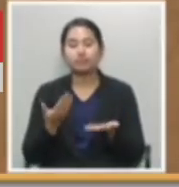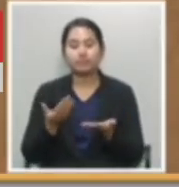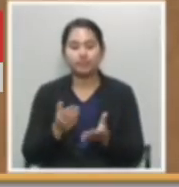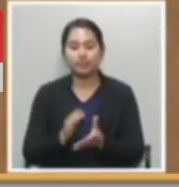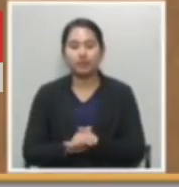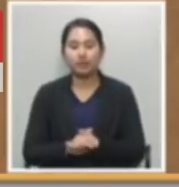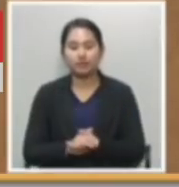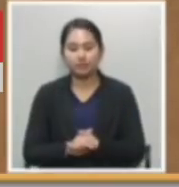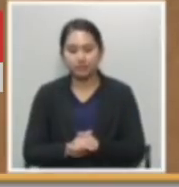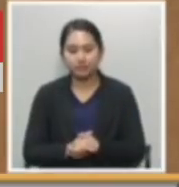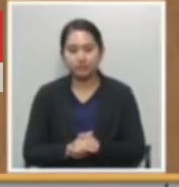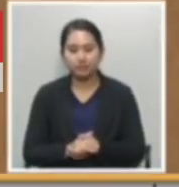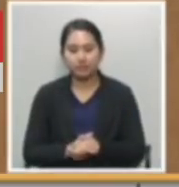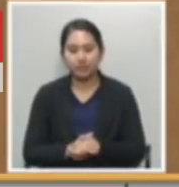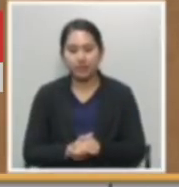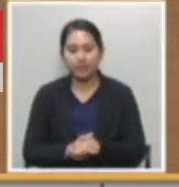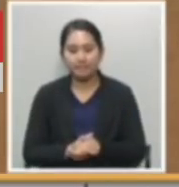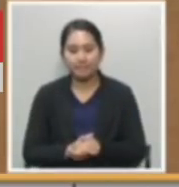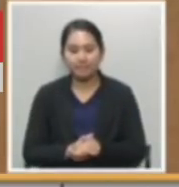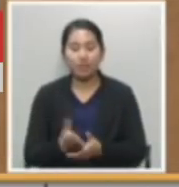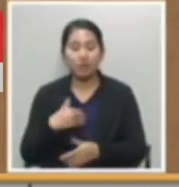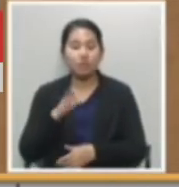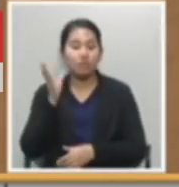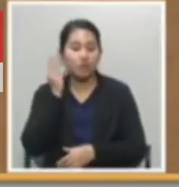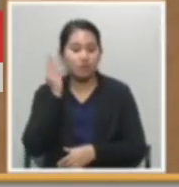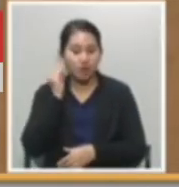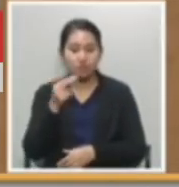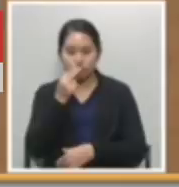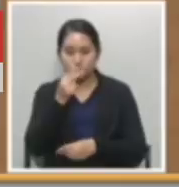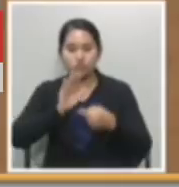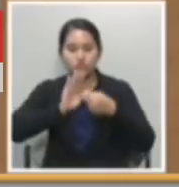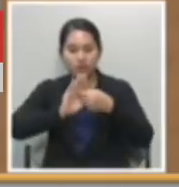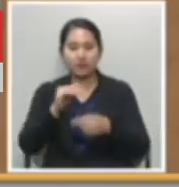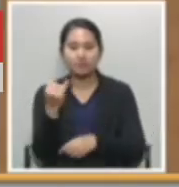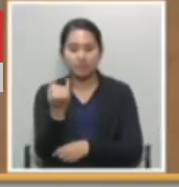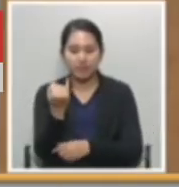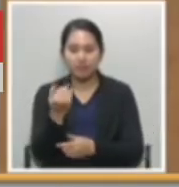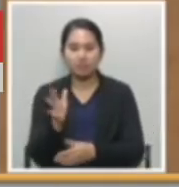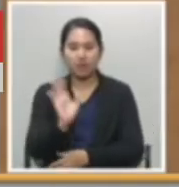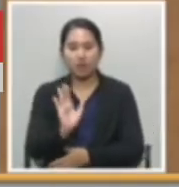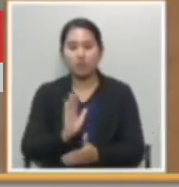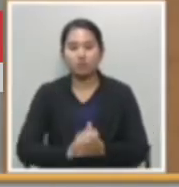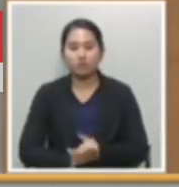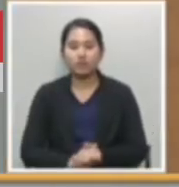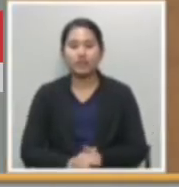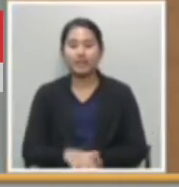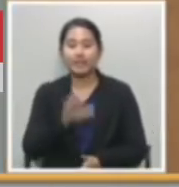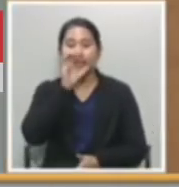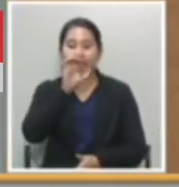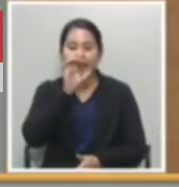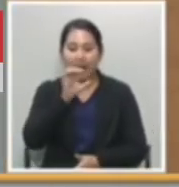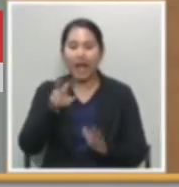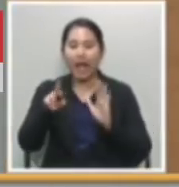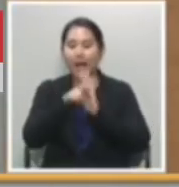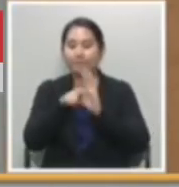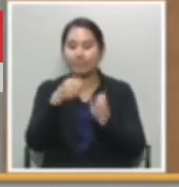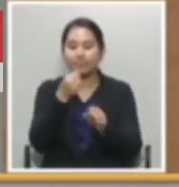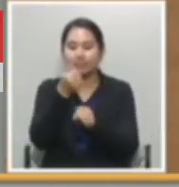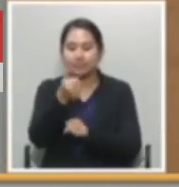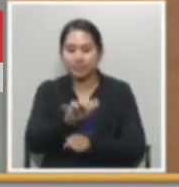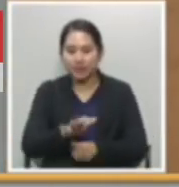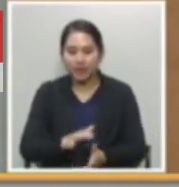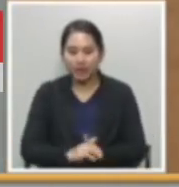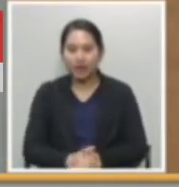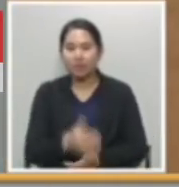ใช้เยาวชนเราได้ฟังเดี๋ยวจะเป็นตัวอย่างที่ไม่ดีนะครับส่วนเรื่องเสียงดังนั้นห้ามไม่ได้นะครับอันก็เ